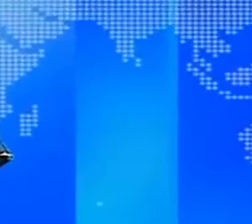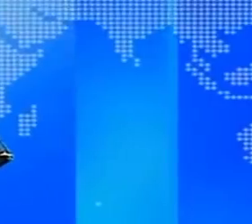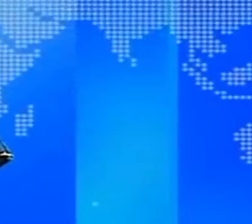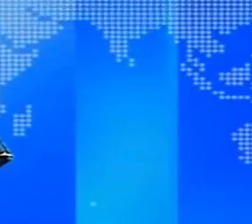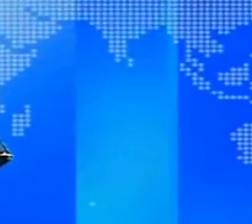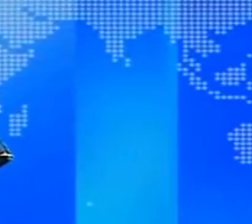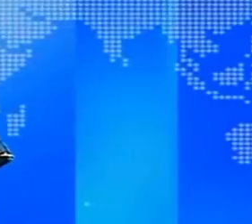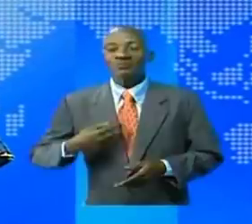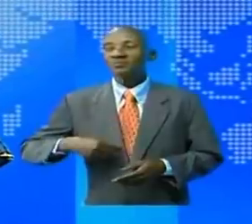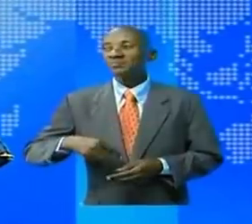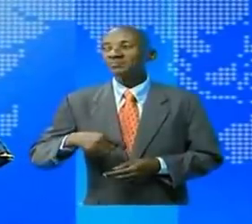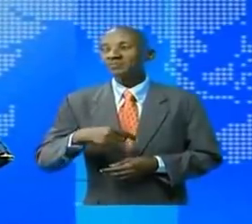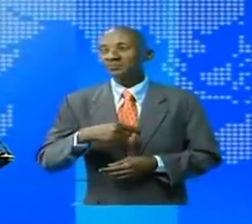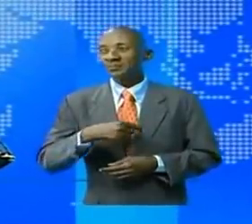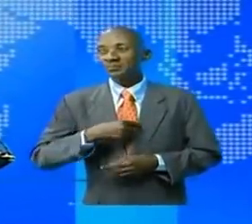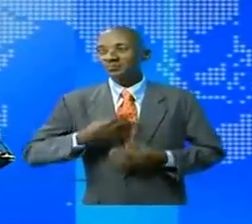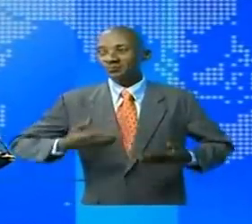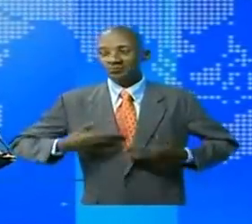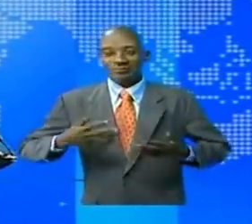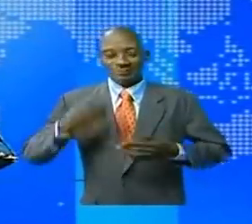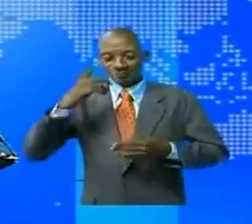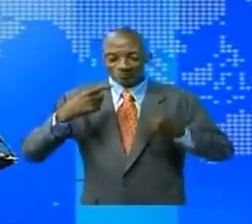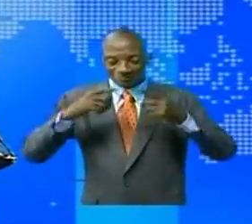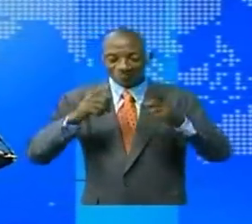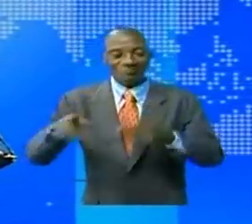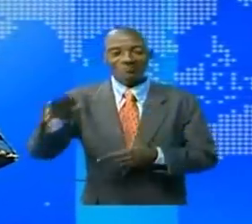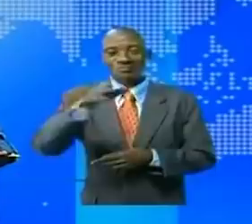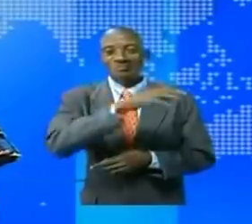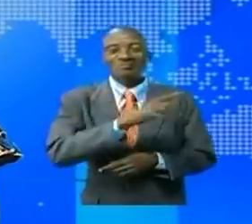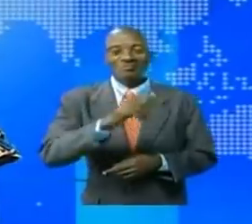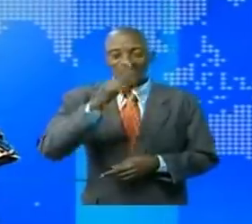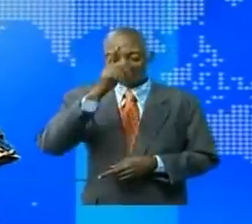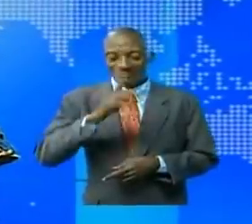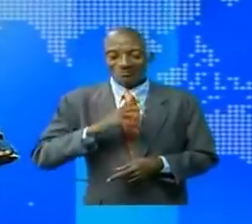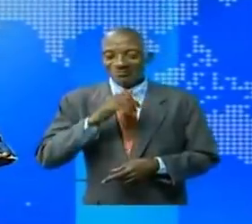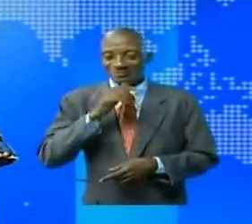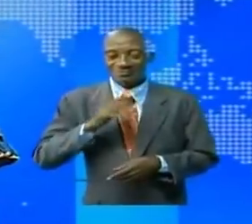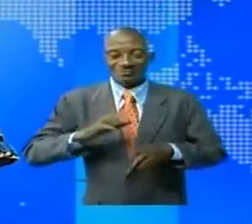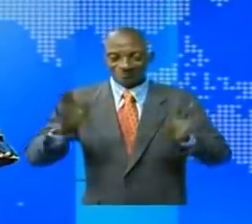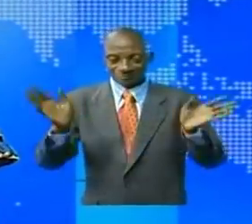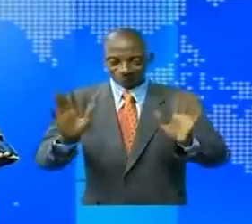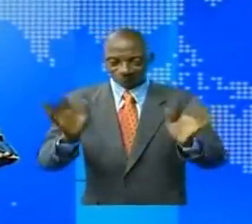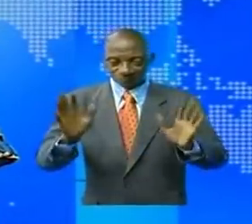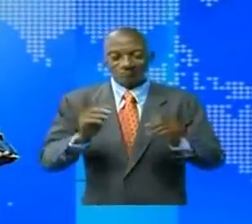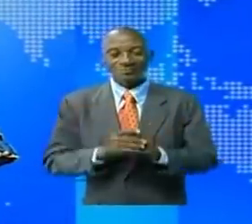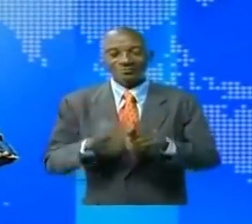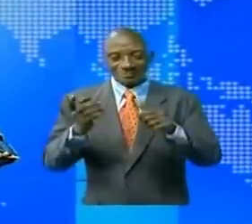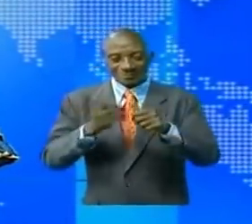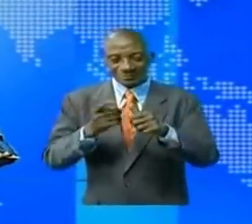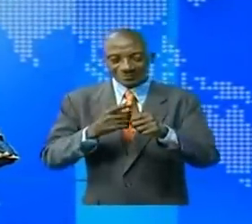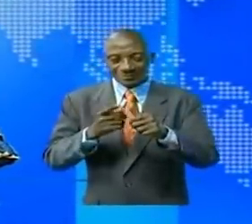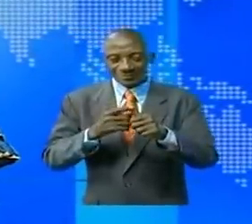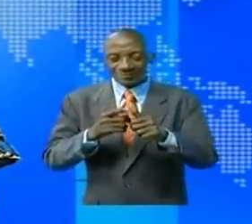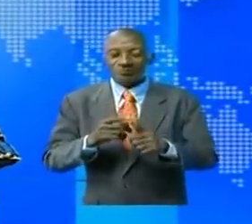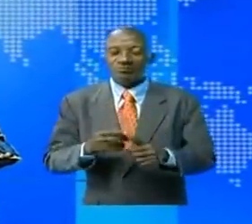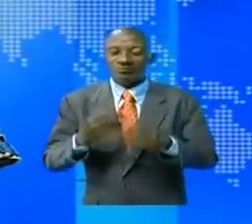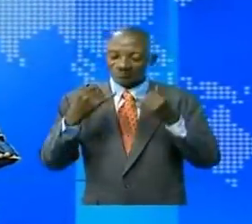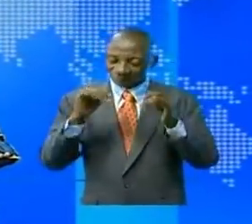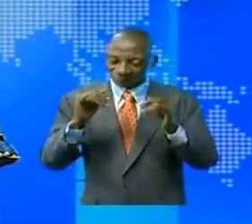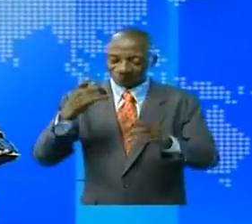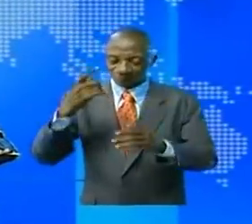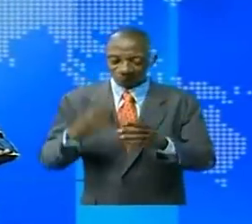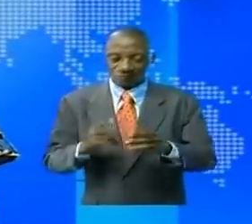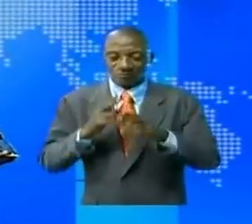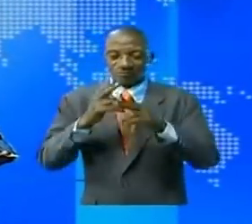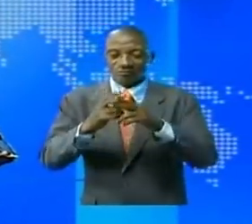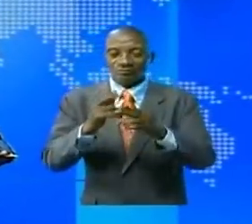Ravie de vous retrouver, mesdames et messieurs, bonsoir. D'abord, cette information relative à la nomination de deux ambassadeurs, je vous